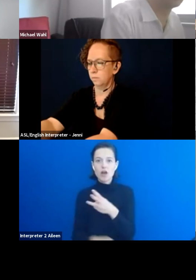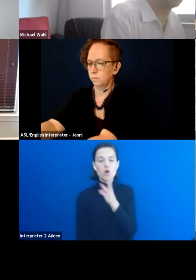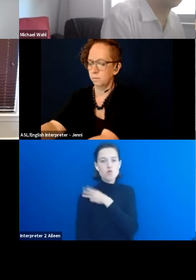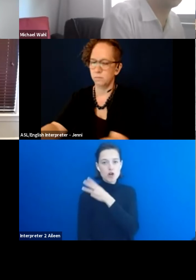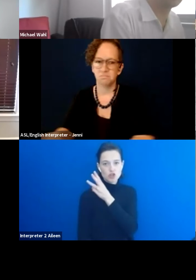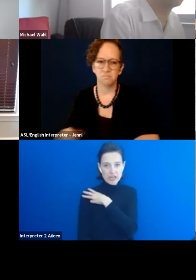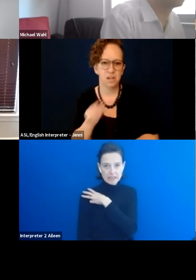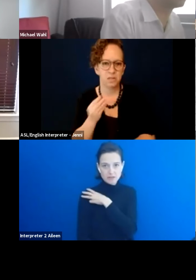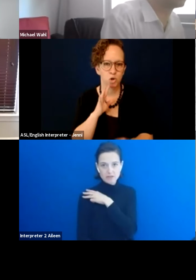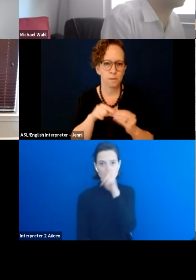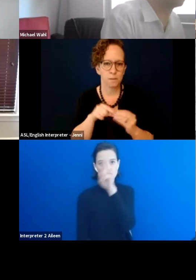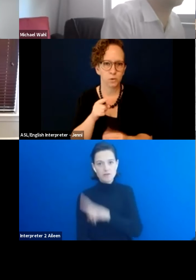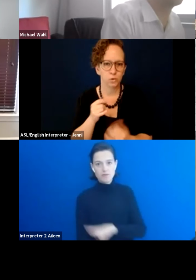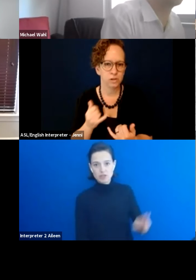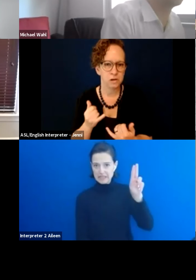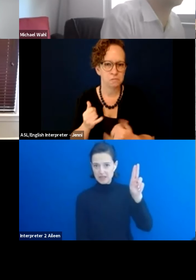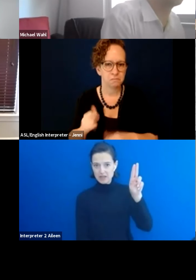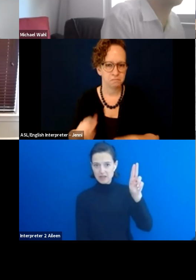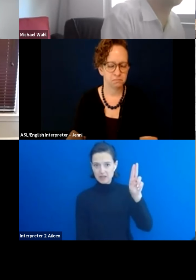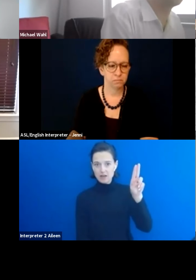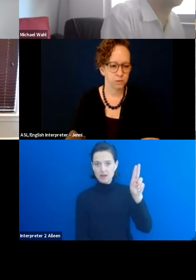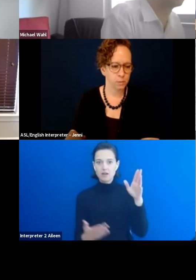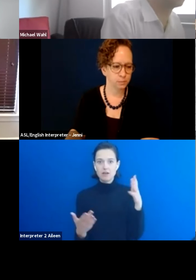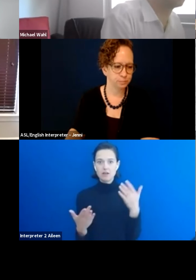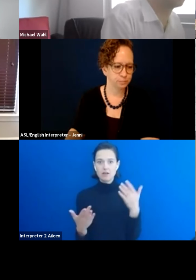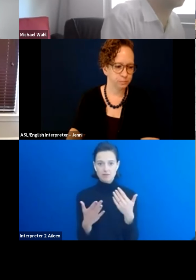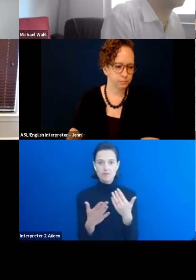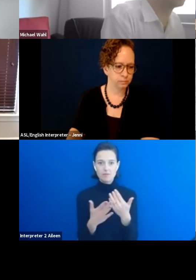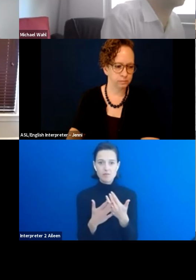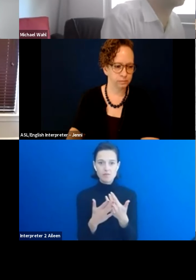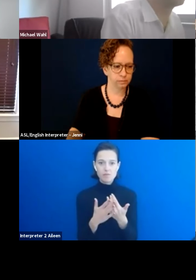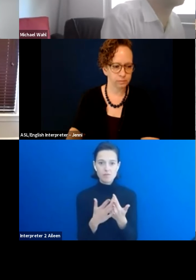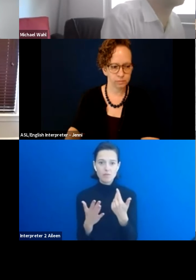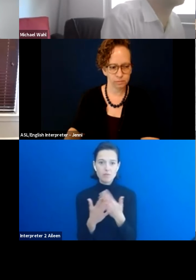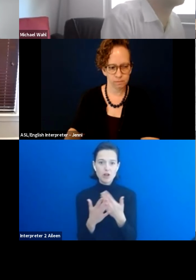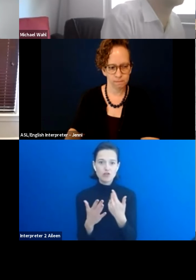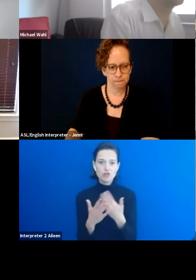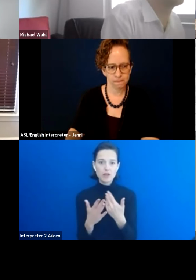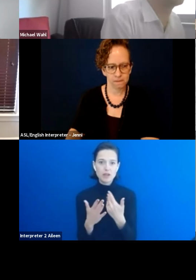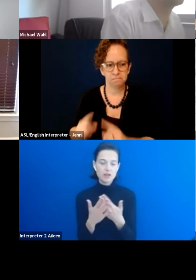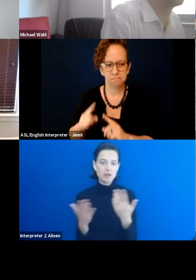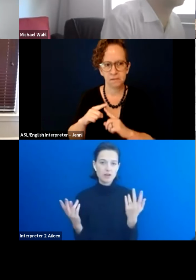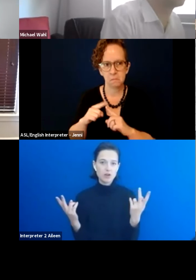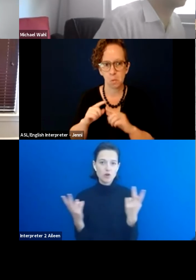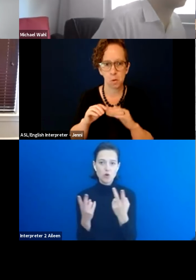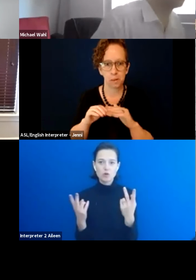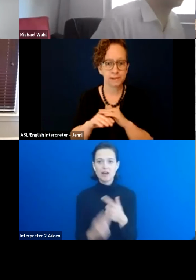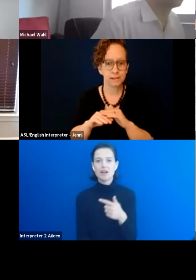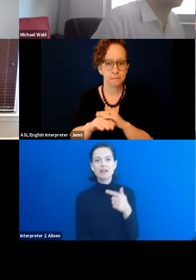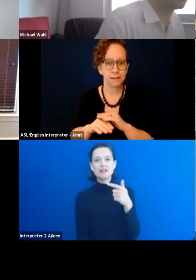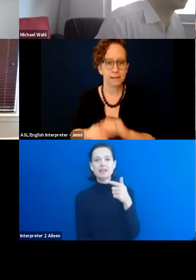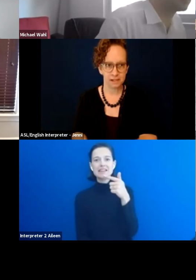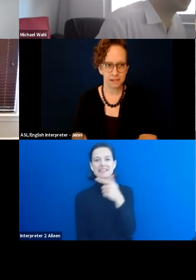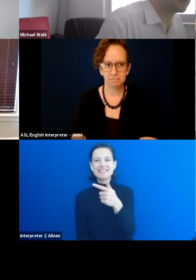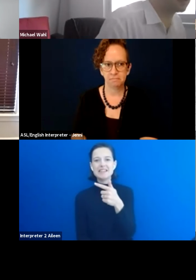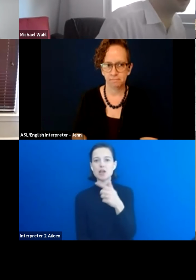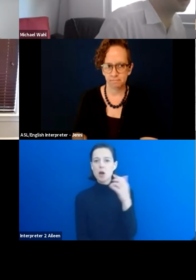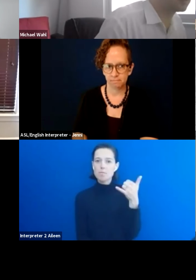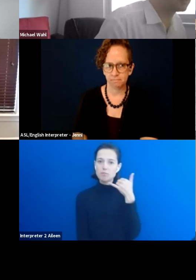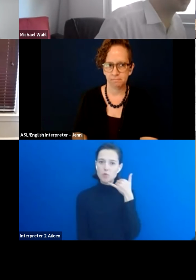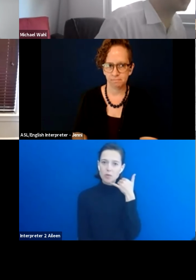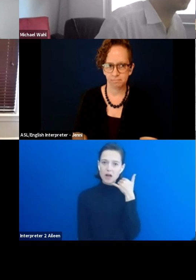Washington University, also auch in der Higher Education, jetzt bei T-Mobile Accessibility. Wo liegt aus deiner